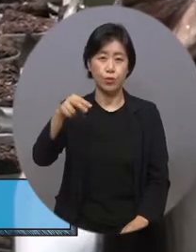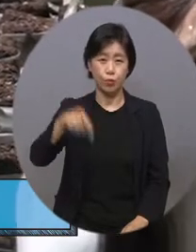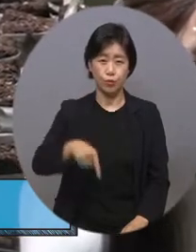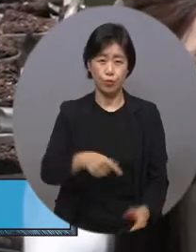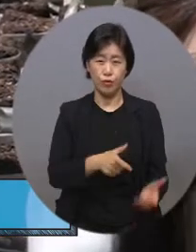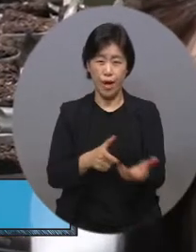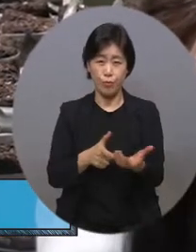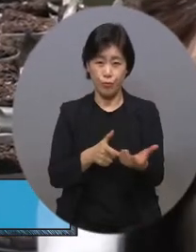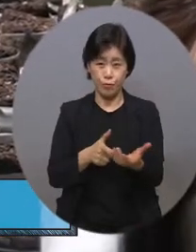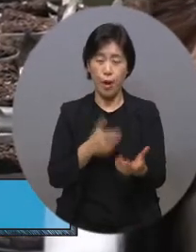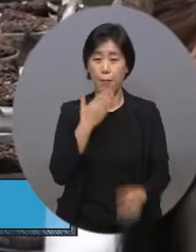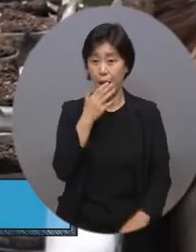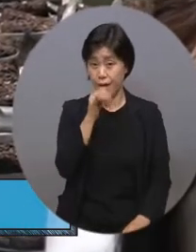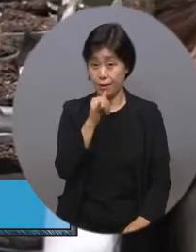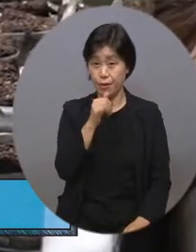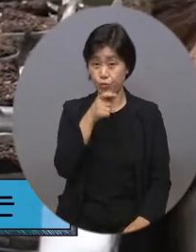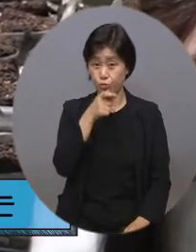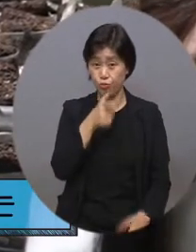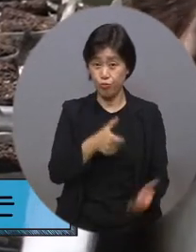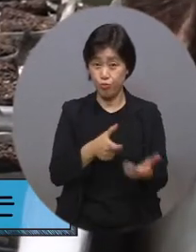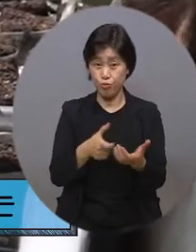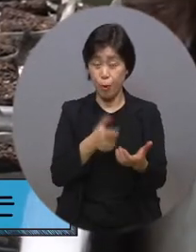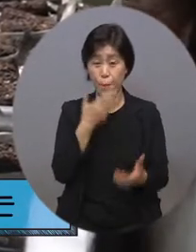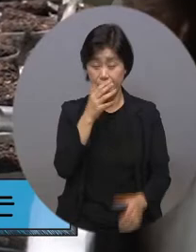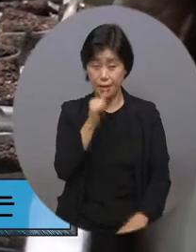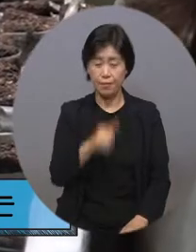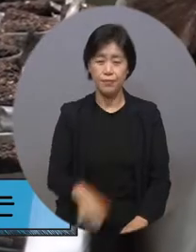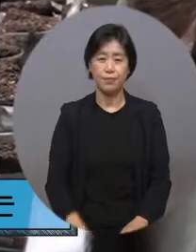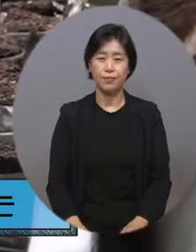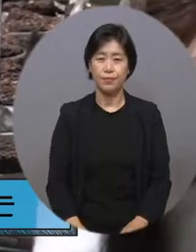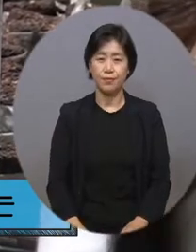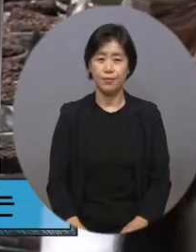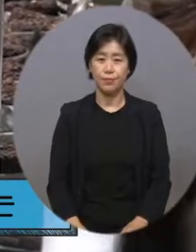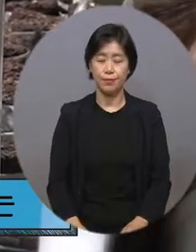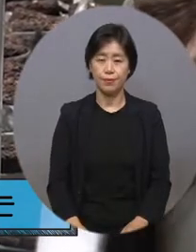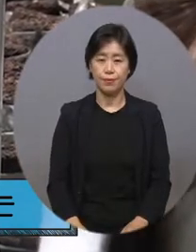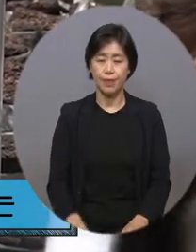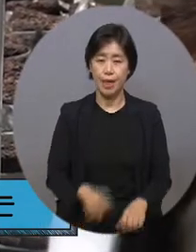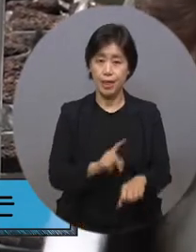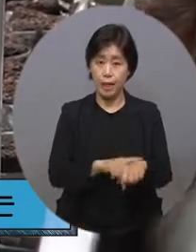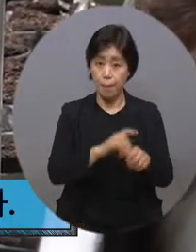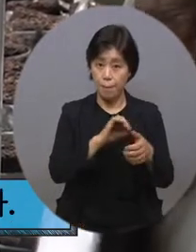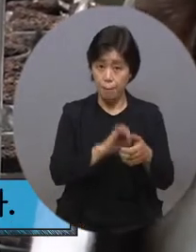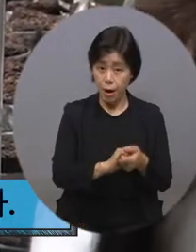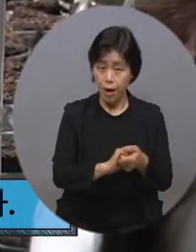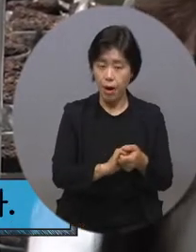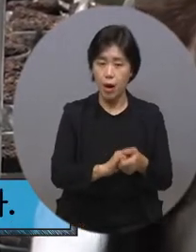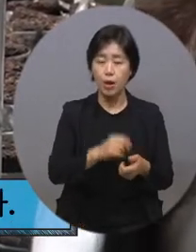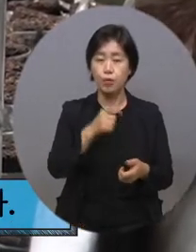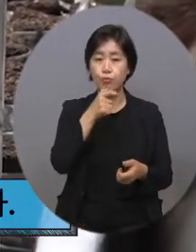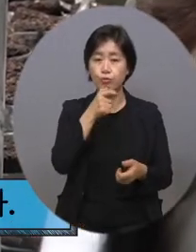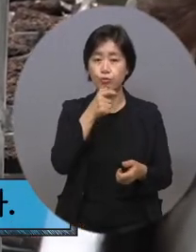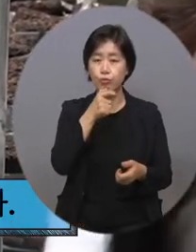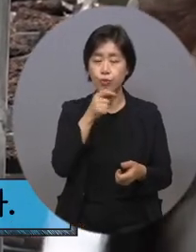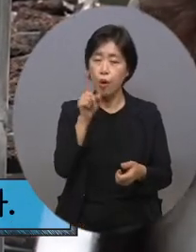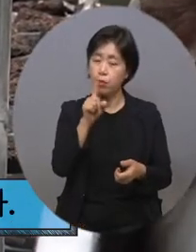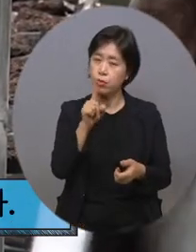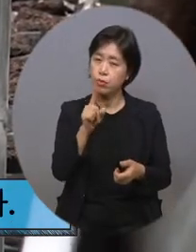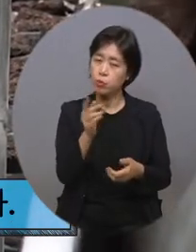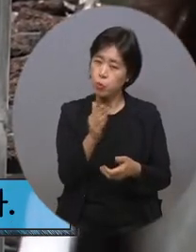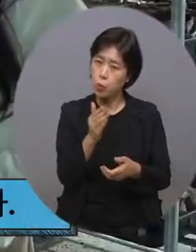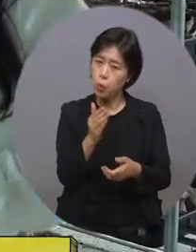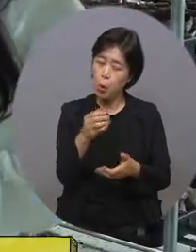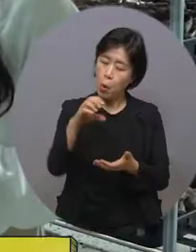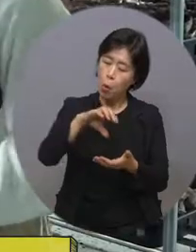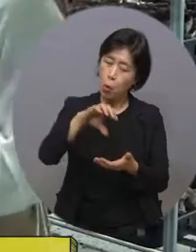살수하는 시간도 정해놓은 시간에 일정 기간 동안 일정 양으로 물이 뿌려진다든지 하는 그런 부분을 스마트하게 스마트폰으로